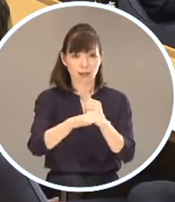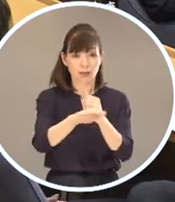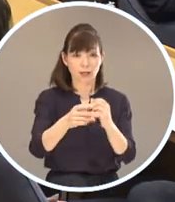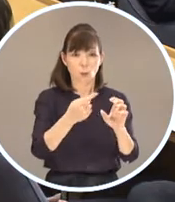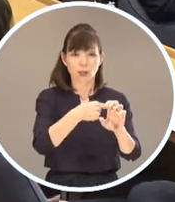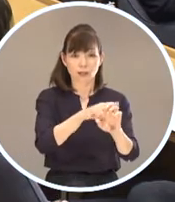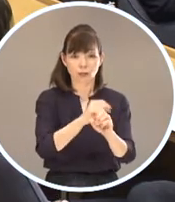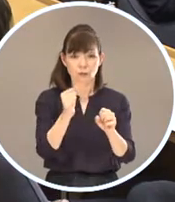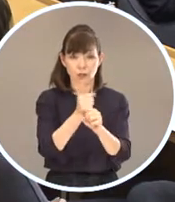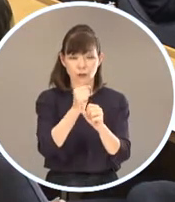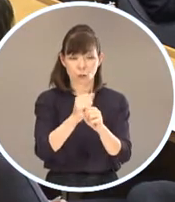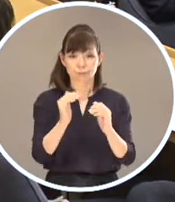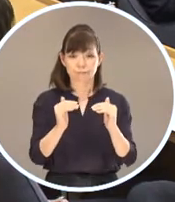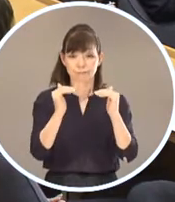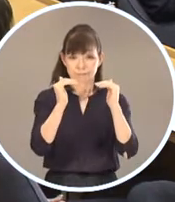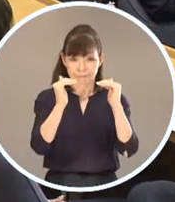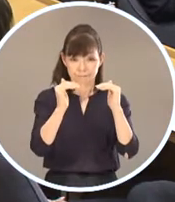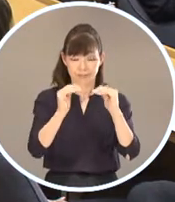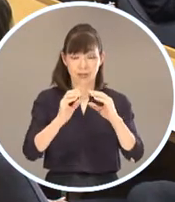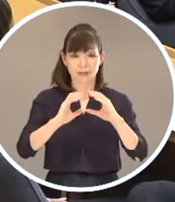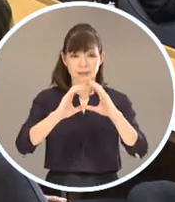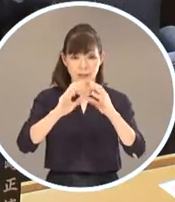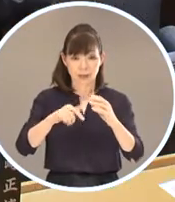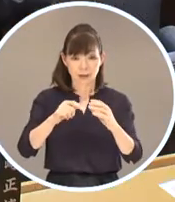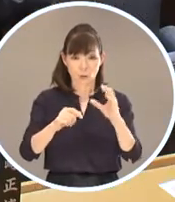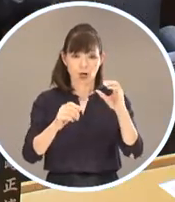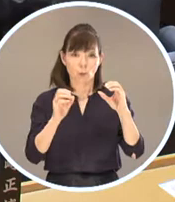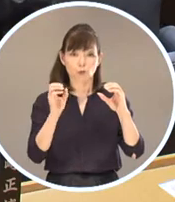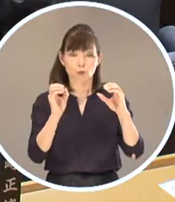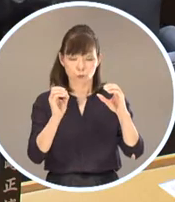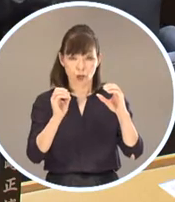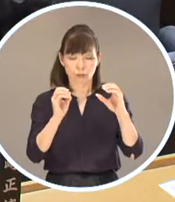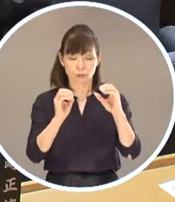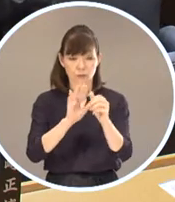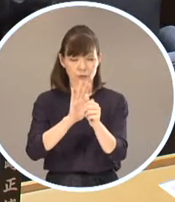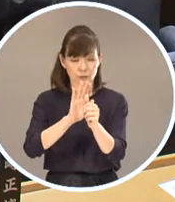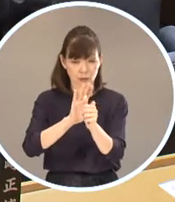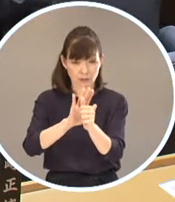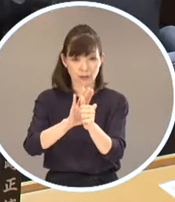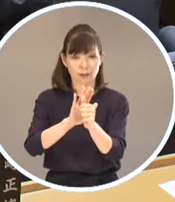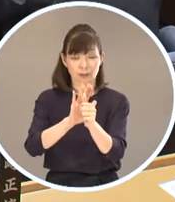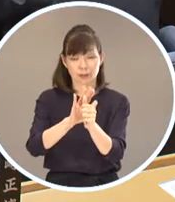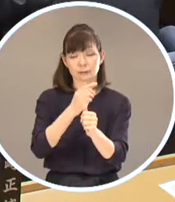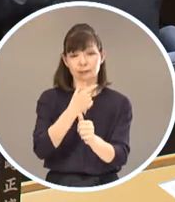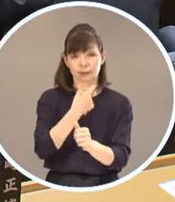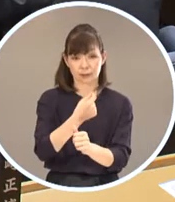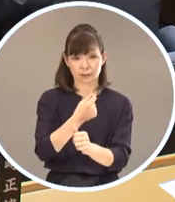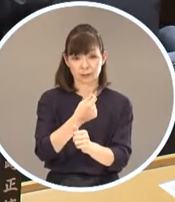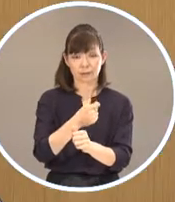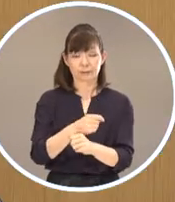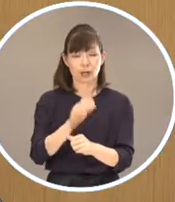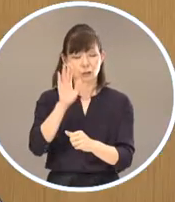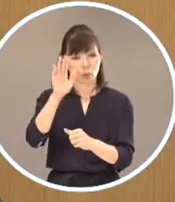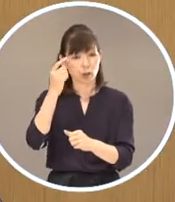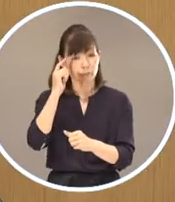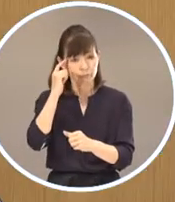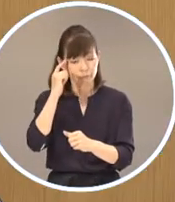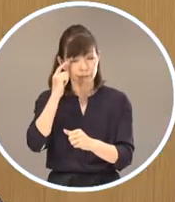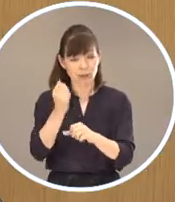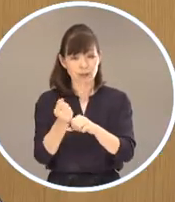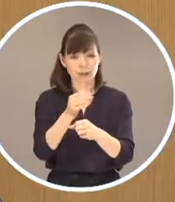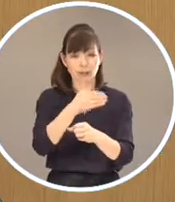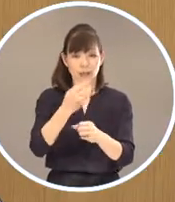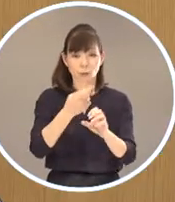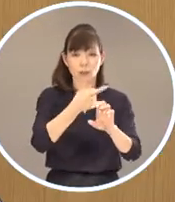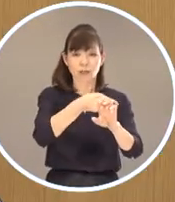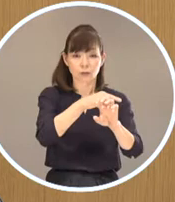積を図るとともに、世界のカーボンニュートラル達成にも貢献してまいりたいと考えております。将来を見据え、再生可